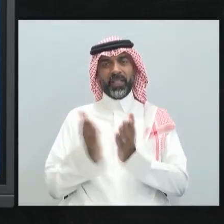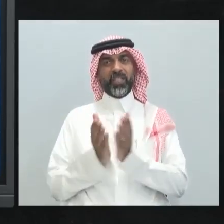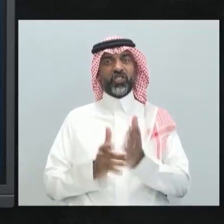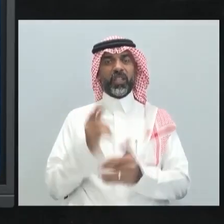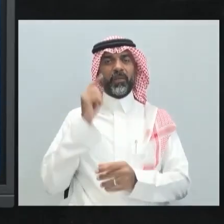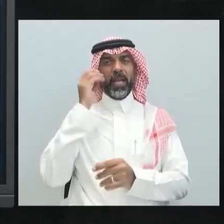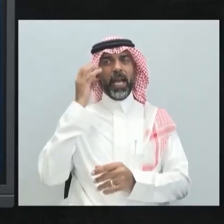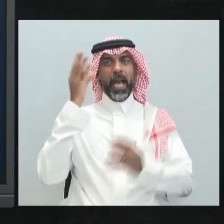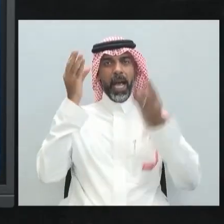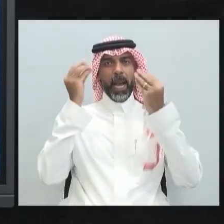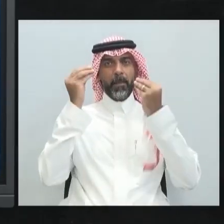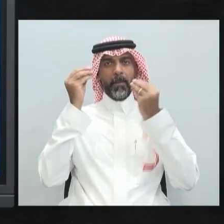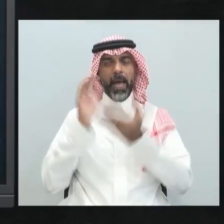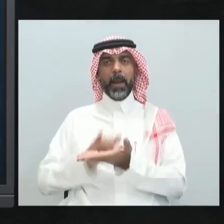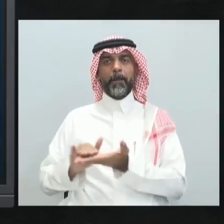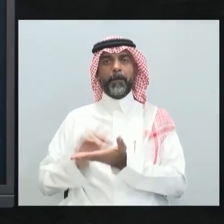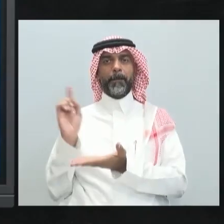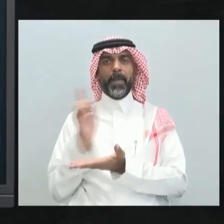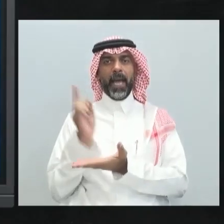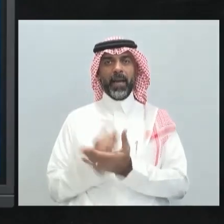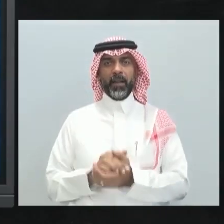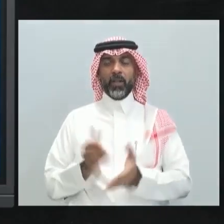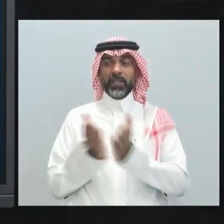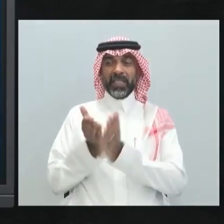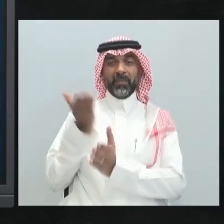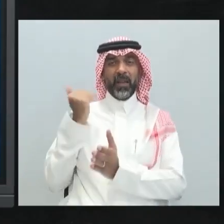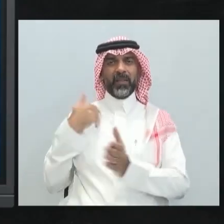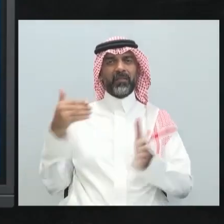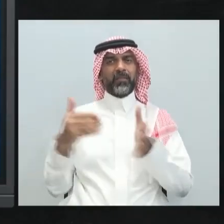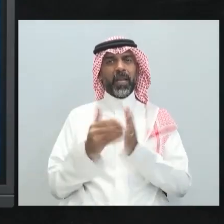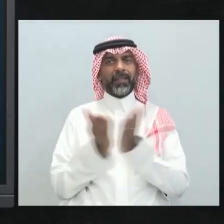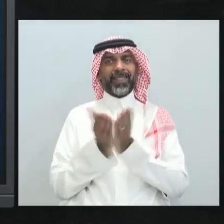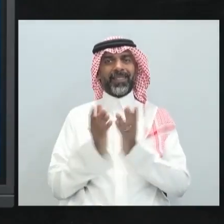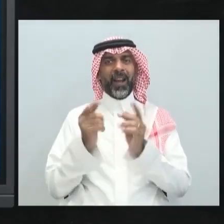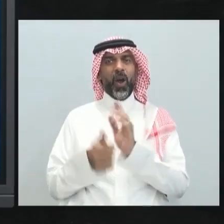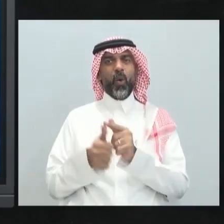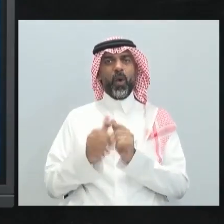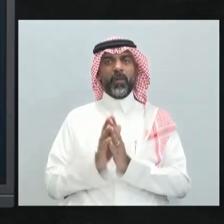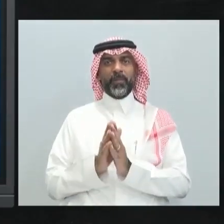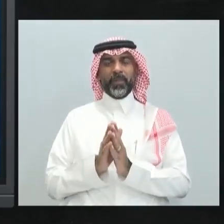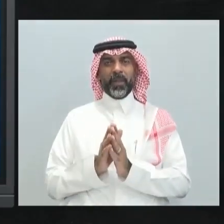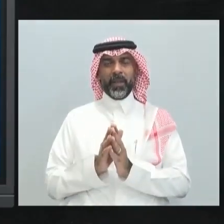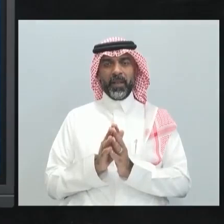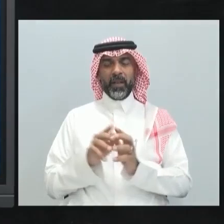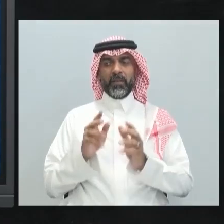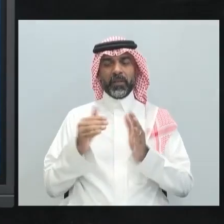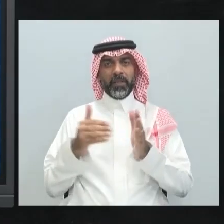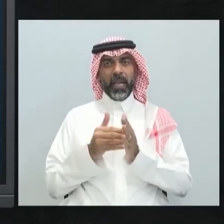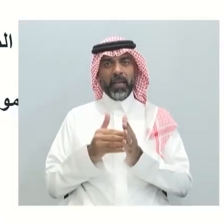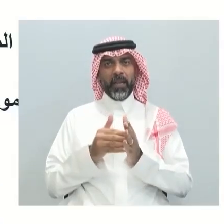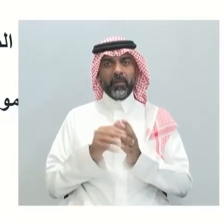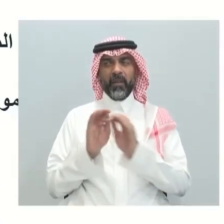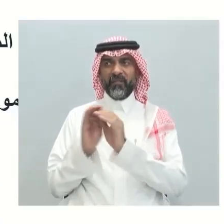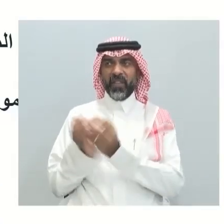البيا كنا في درسنا الماضي قد انتهينا من اولى دروس فصل مبادئ علم البيه انتهينا من فصل